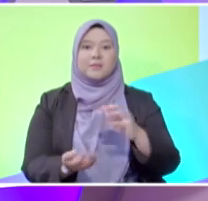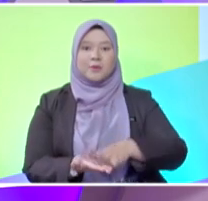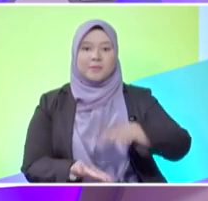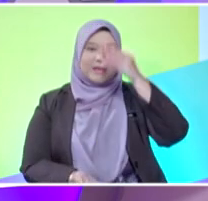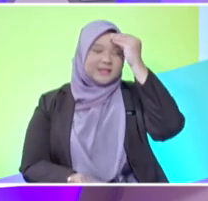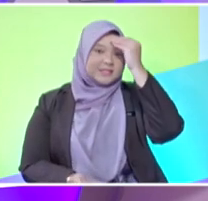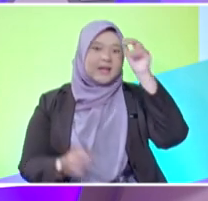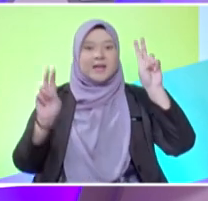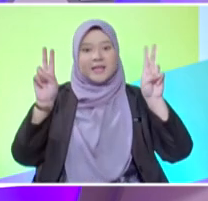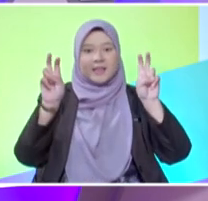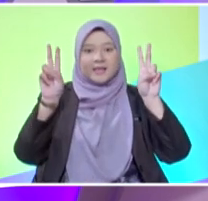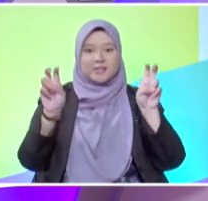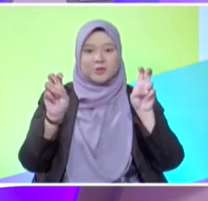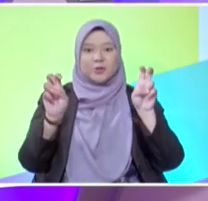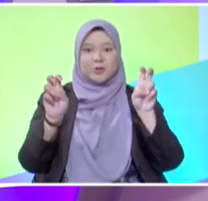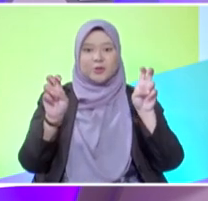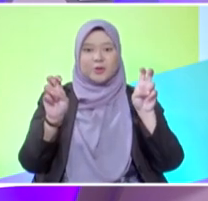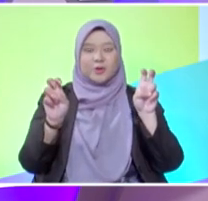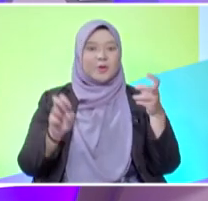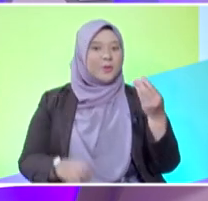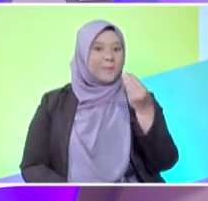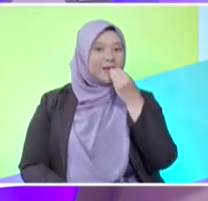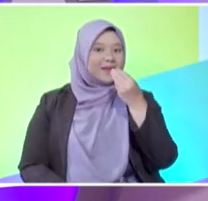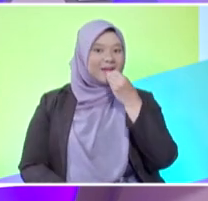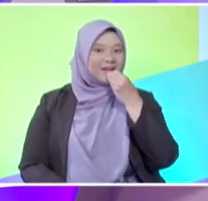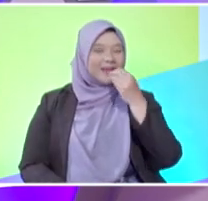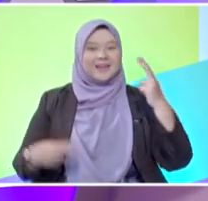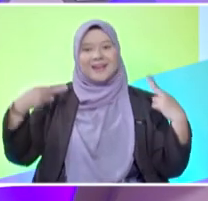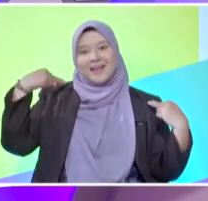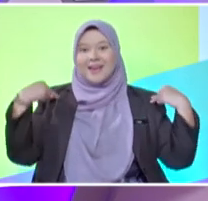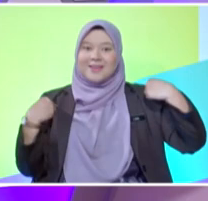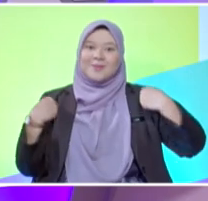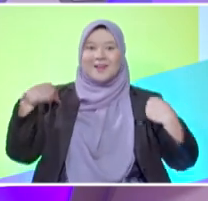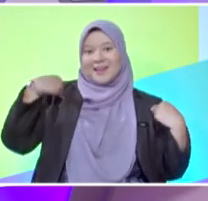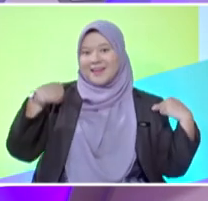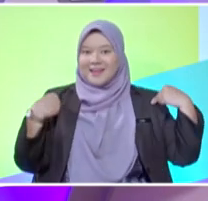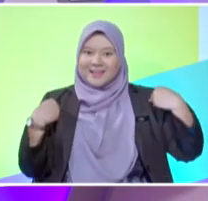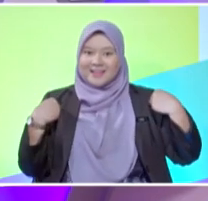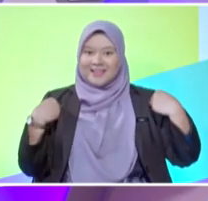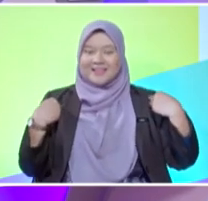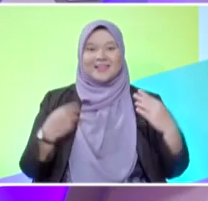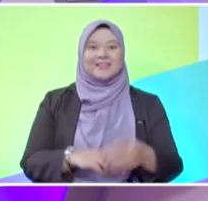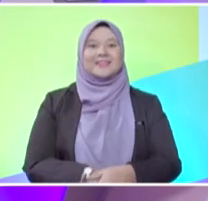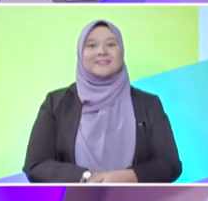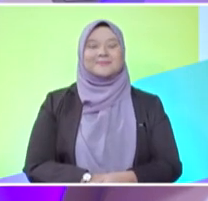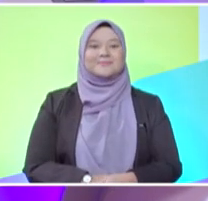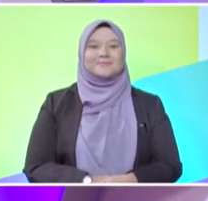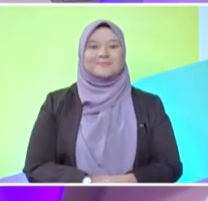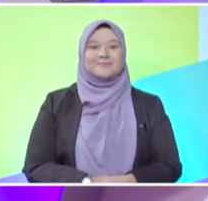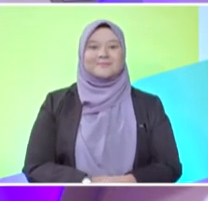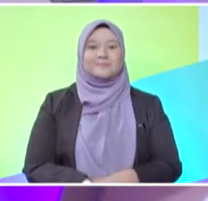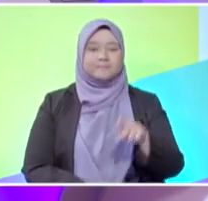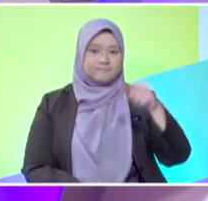dengan tajo dia Coba kita sama tengok Ah ini tajam kita makanan hewan dan makanannya